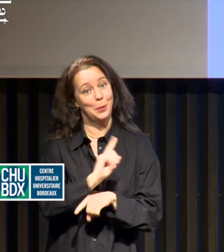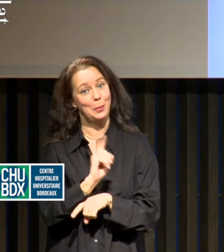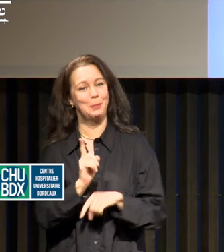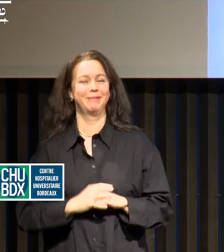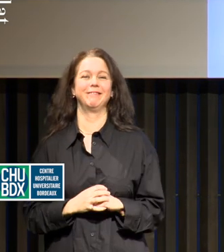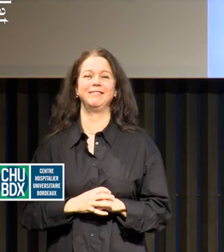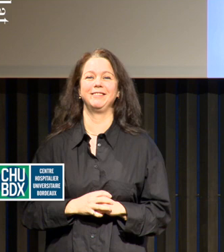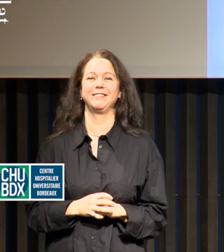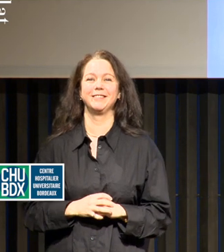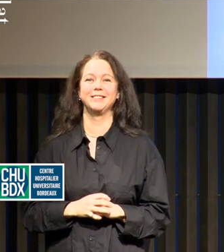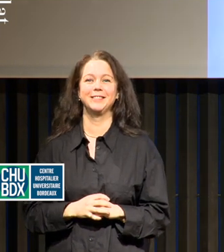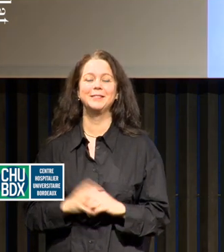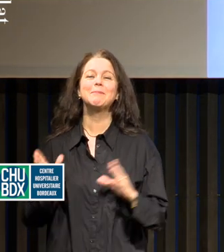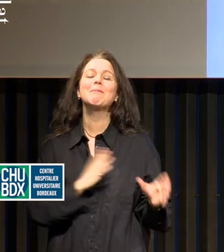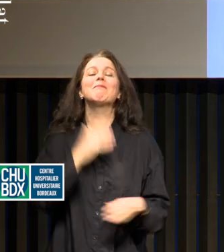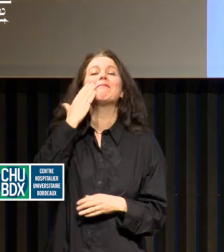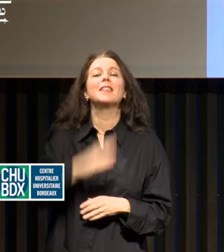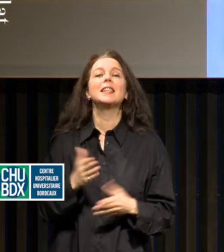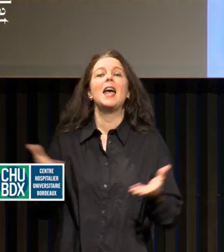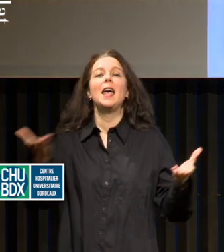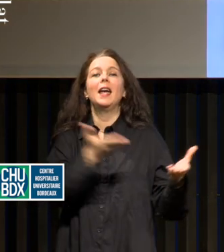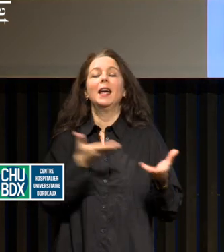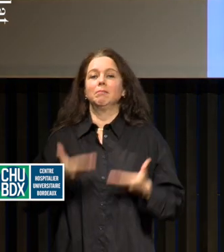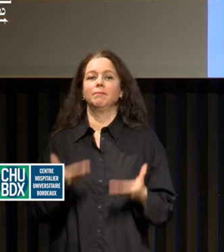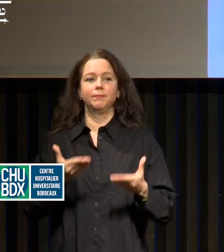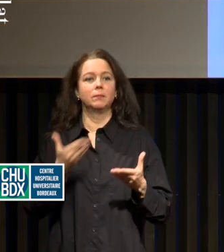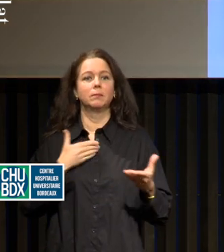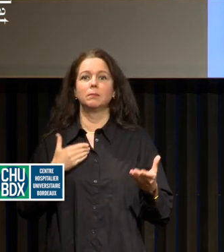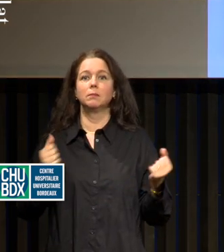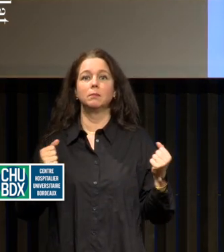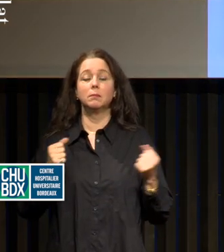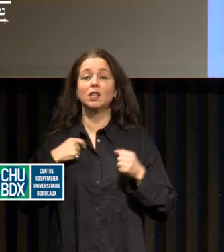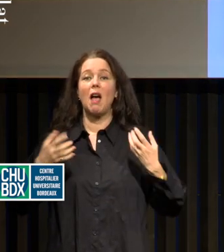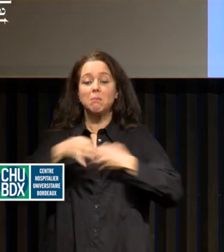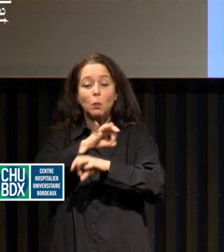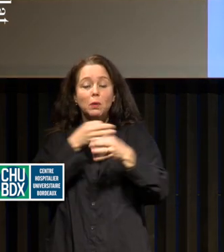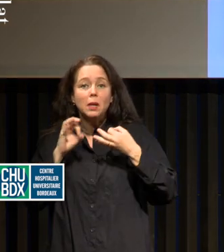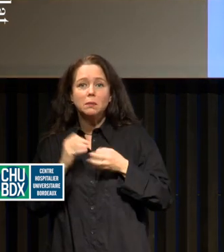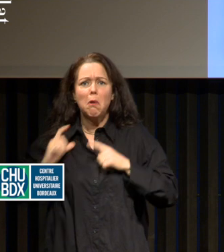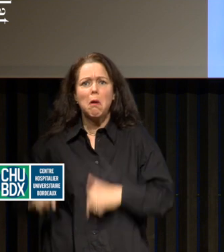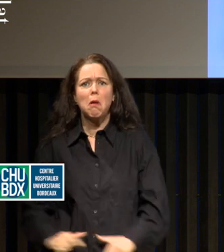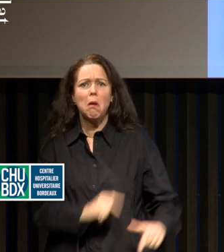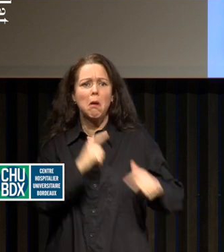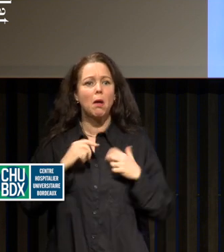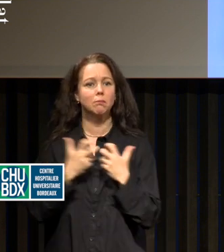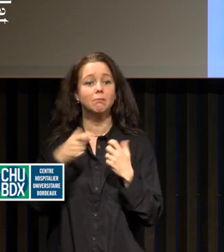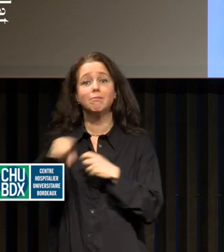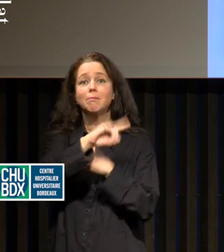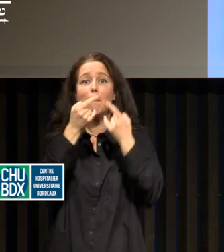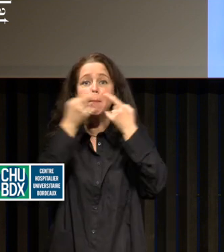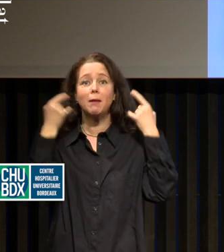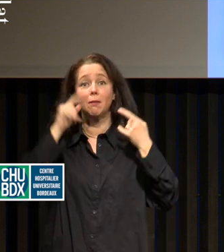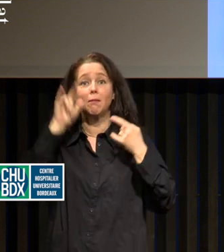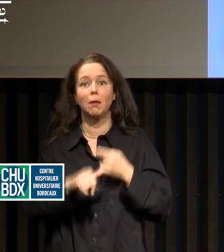Alors, vous savez, et il n'échappe à personne ici dans cette pièce, que nous sommes entourés de micro-organismes, et il n'y a qu'à voir, vous avez tous vos masques, vous savez qu'avec